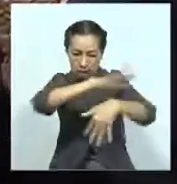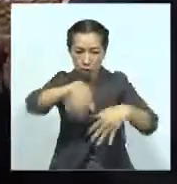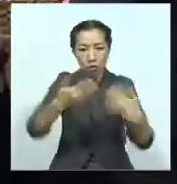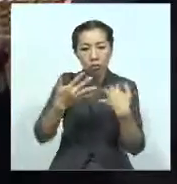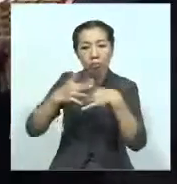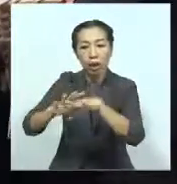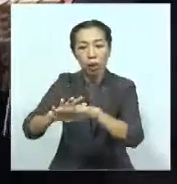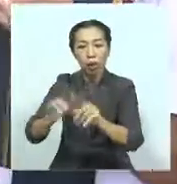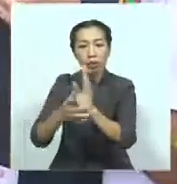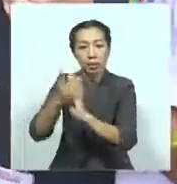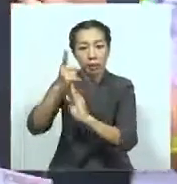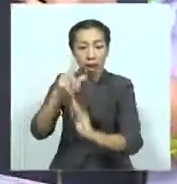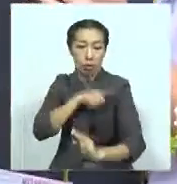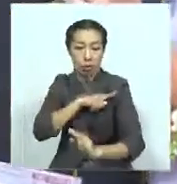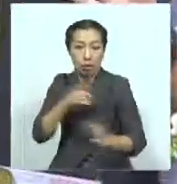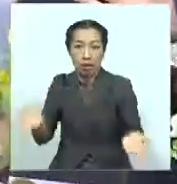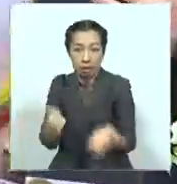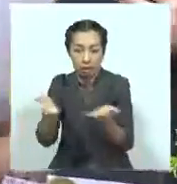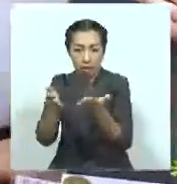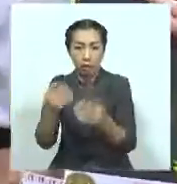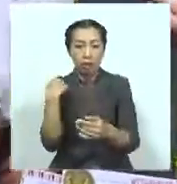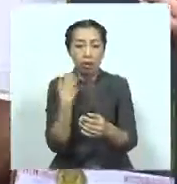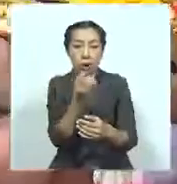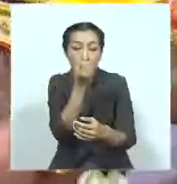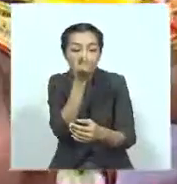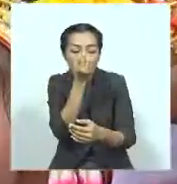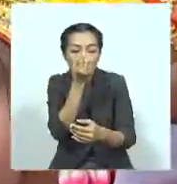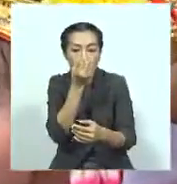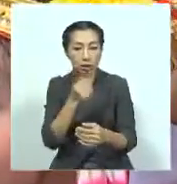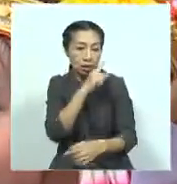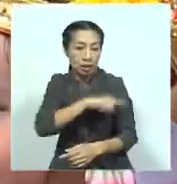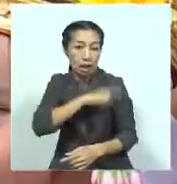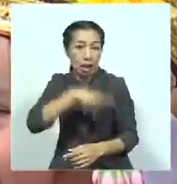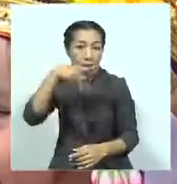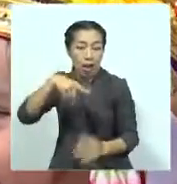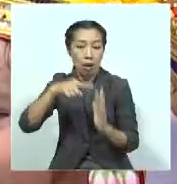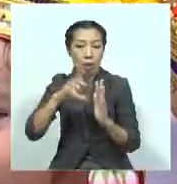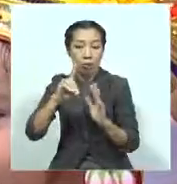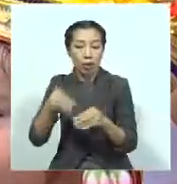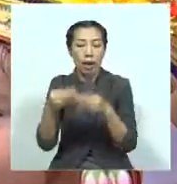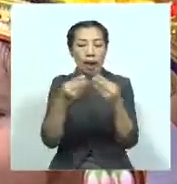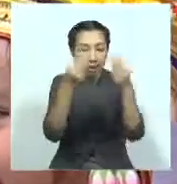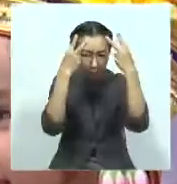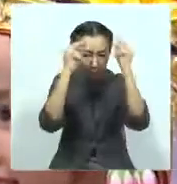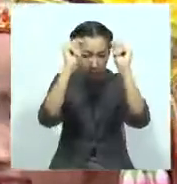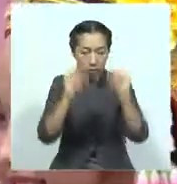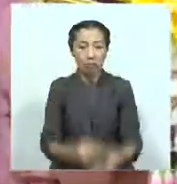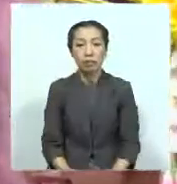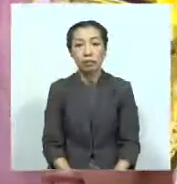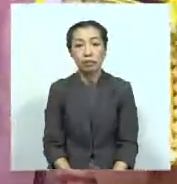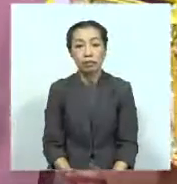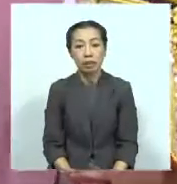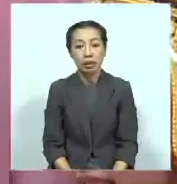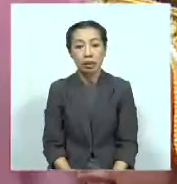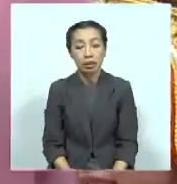ปดาห์ส่งเสริมพระพุทธศาสนาพร้อมมอบดอกพุทธสัญลักษณ์วันมาฆบูชาแก่นายกรัฐมนตรีส่วนการจัด